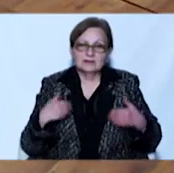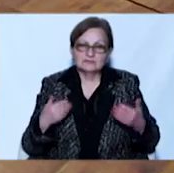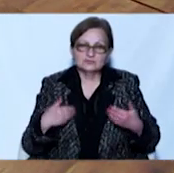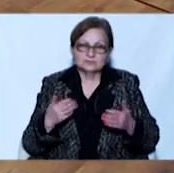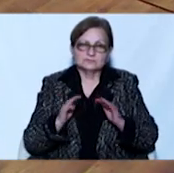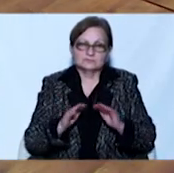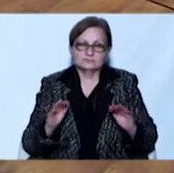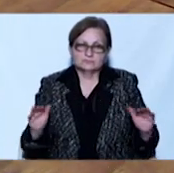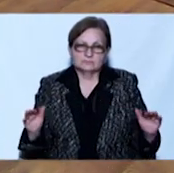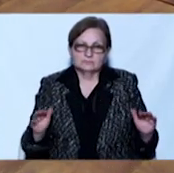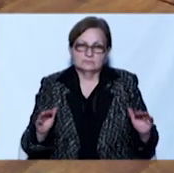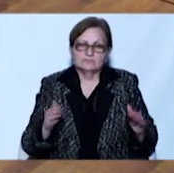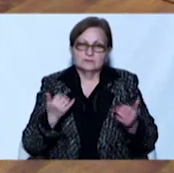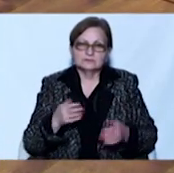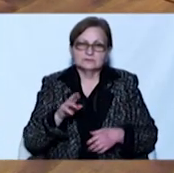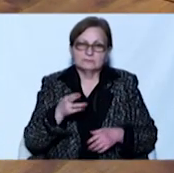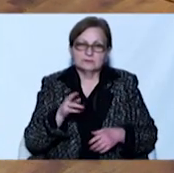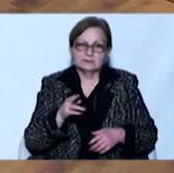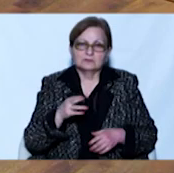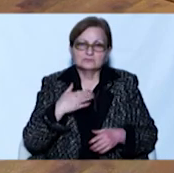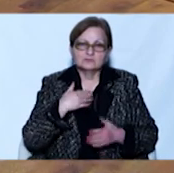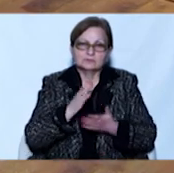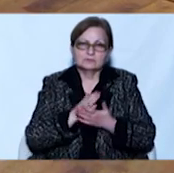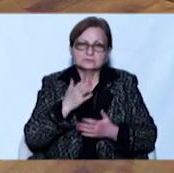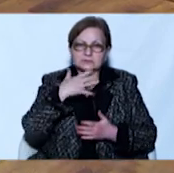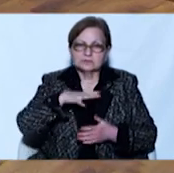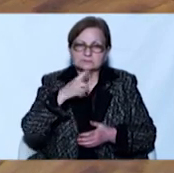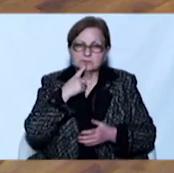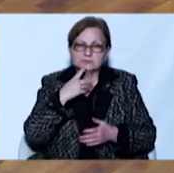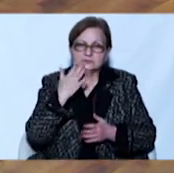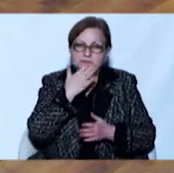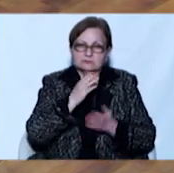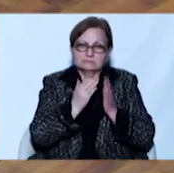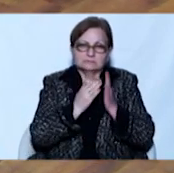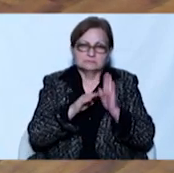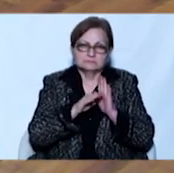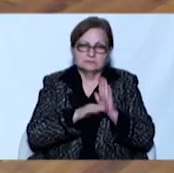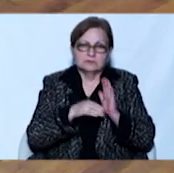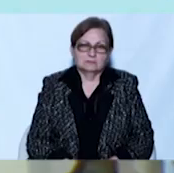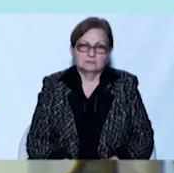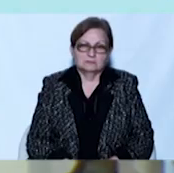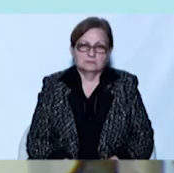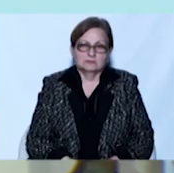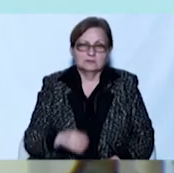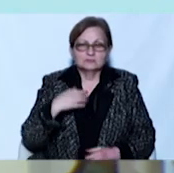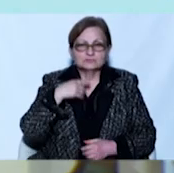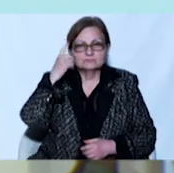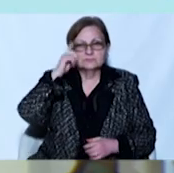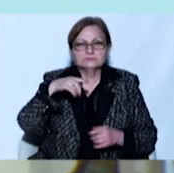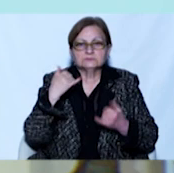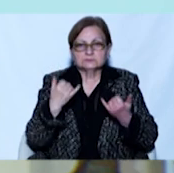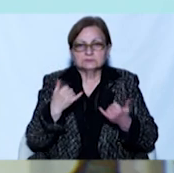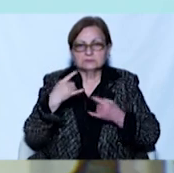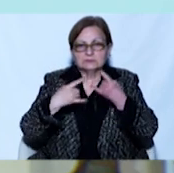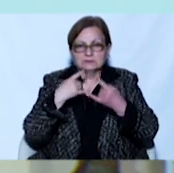გამარჯობა ბავშვებო. დღეს პარასკევია, ჩვენ გვაქვს ქართული ენის გაკვეთილი. მე შორენა მასწავლებელი ვარ. ჩვენ ვიცით, რომ